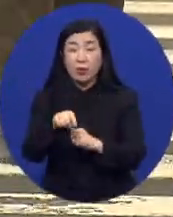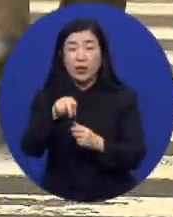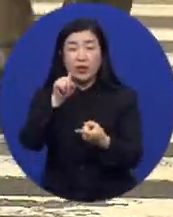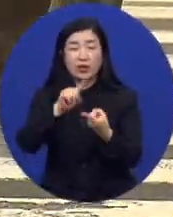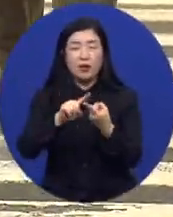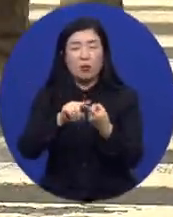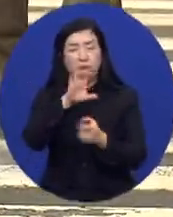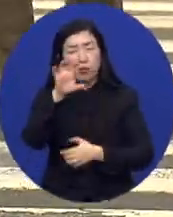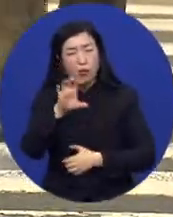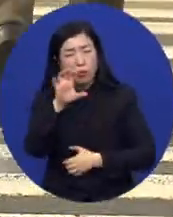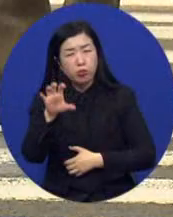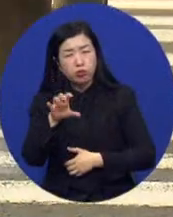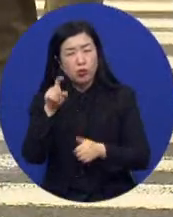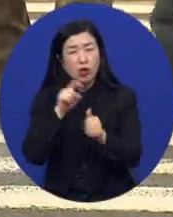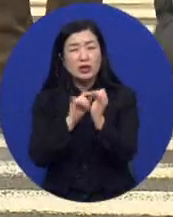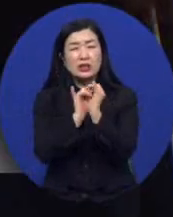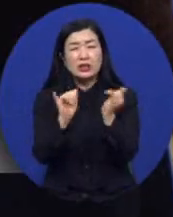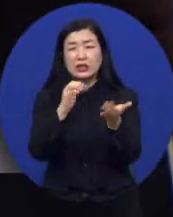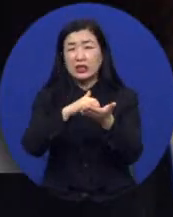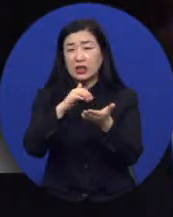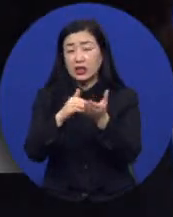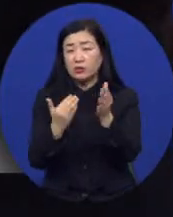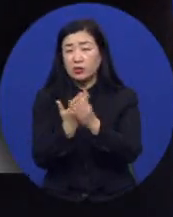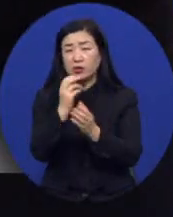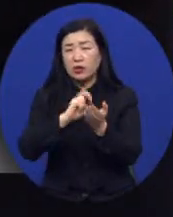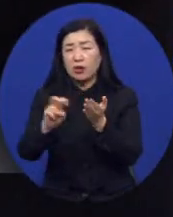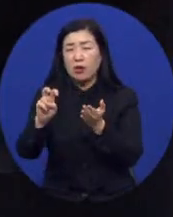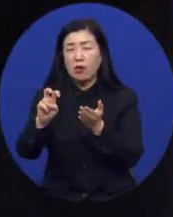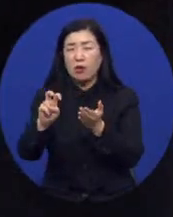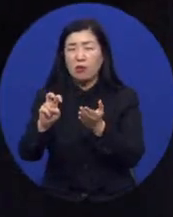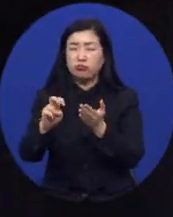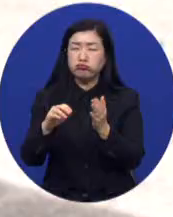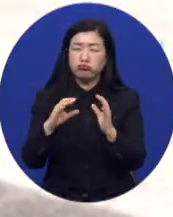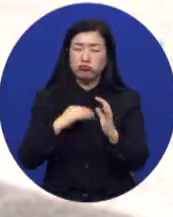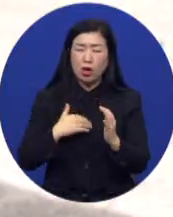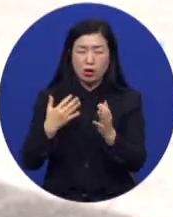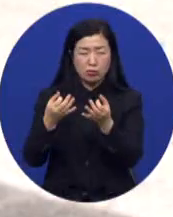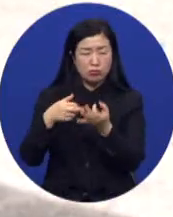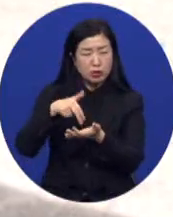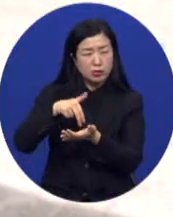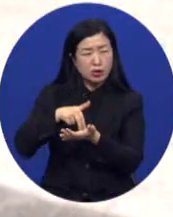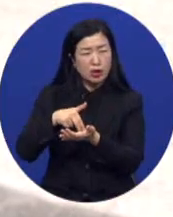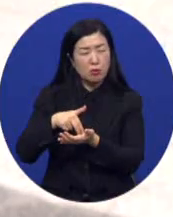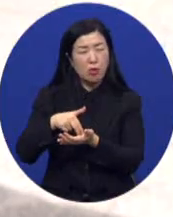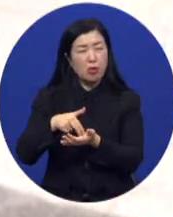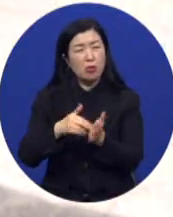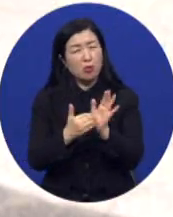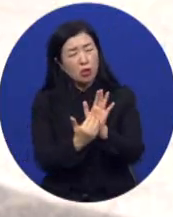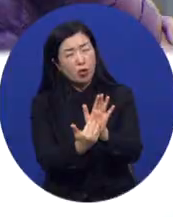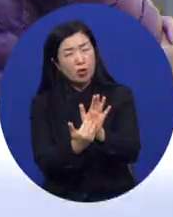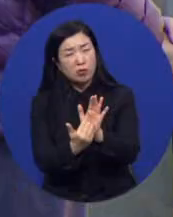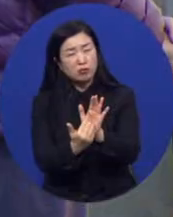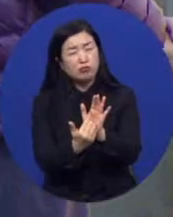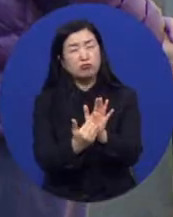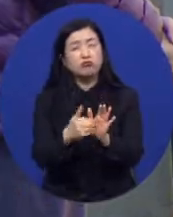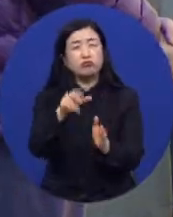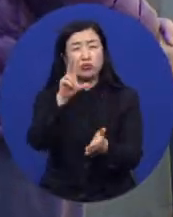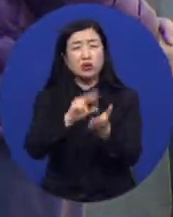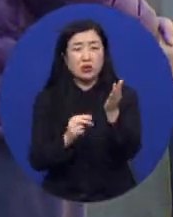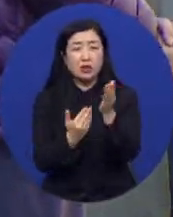반복적인 확진자 수 안내 재난문자로 국민들이 피로감을 느끼고 예방 효과도 떨어진다는 행안부의 결정에 따른